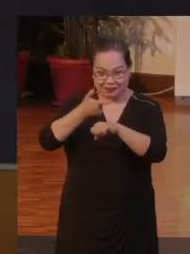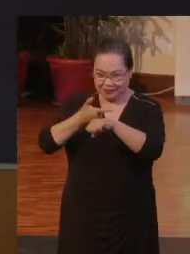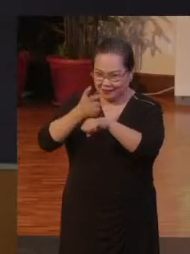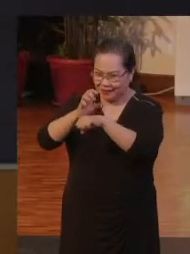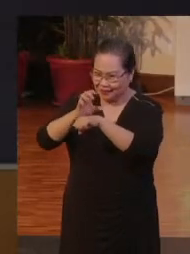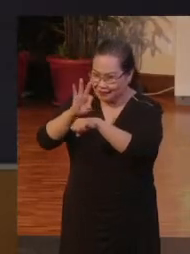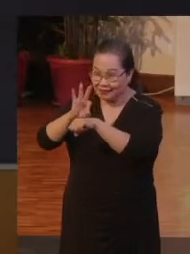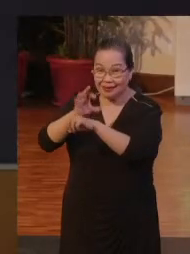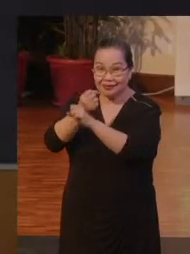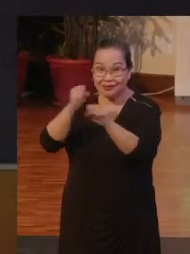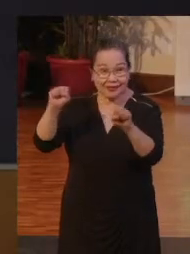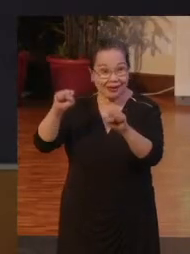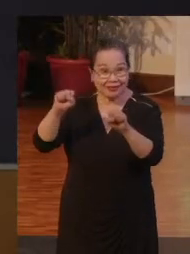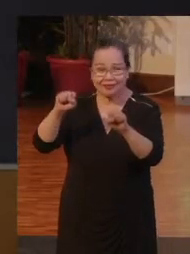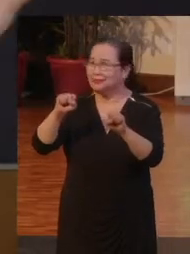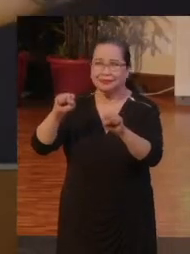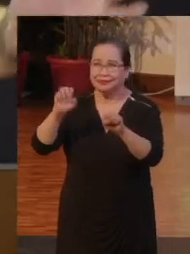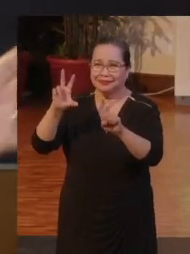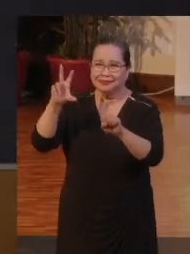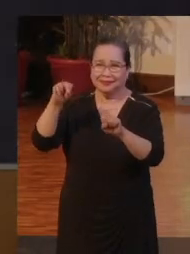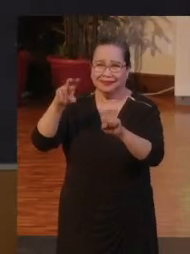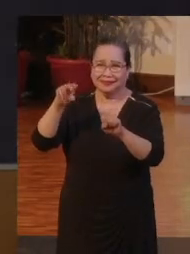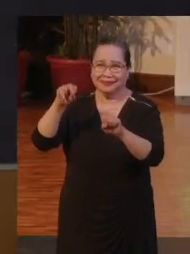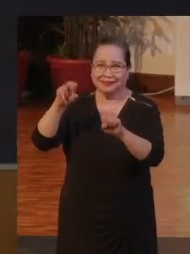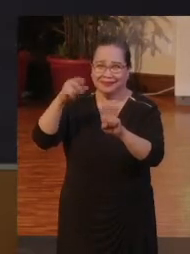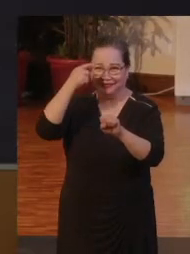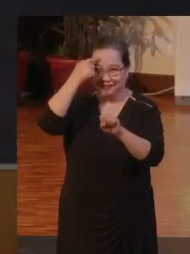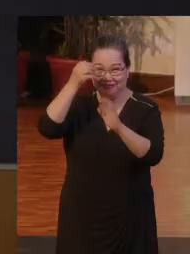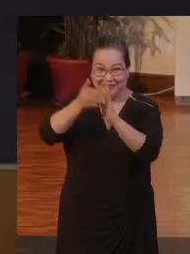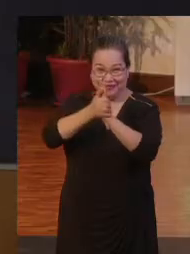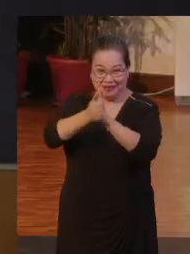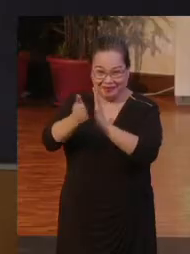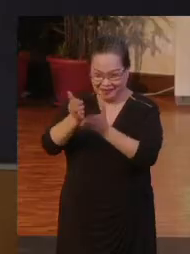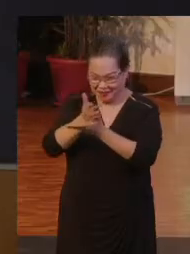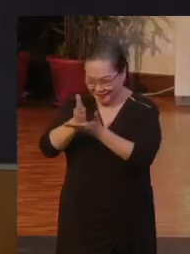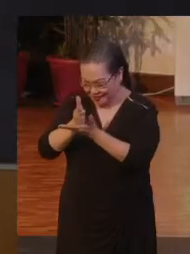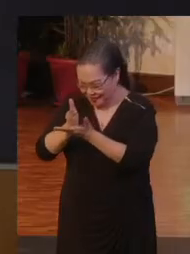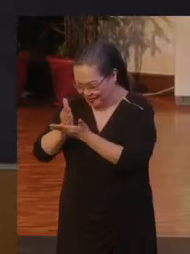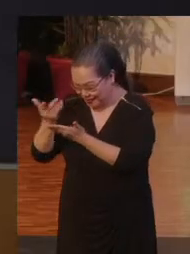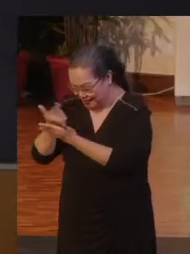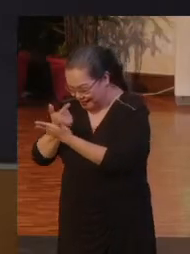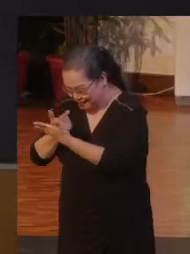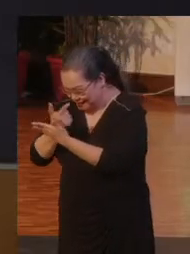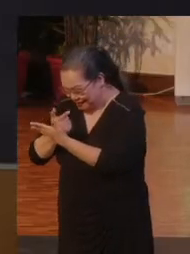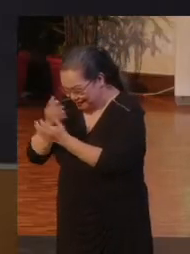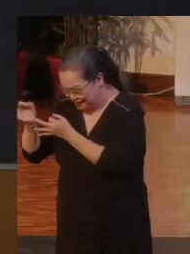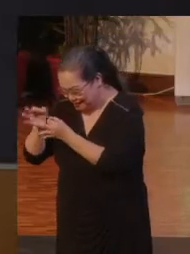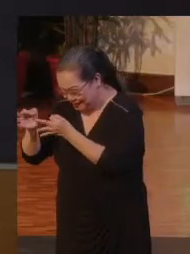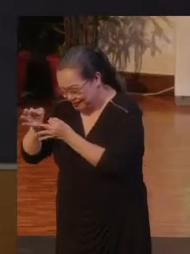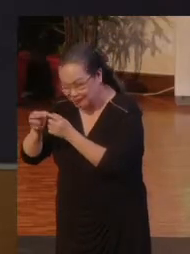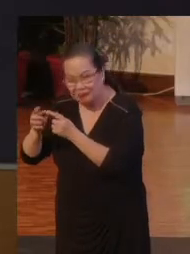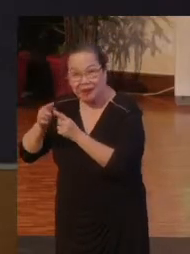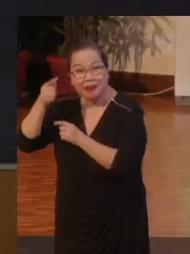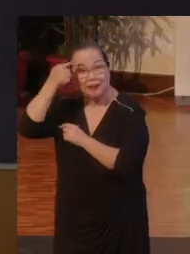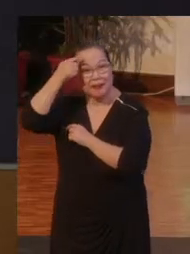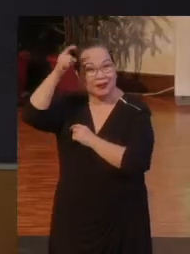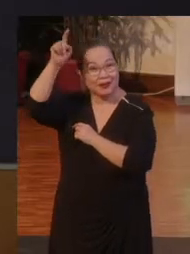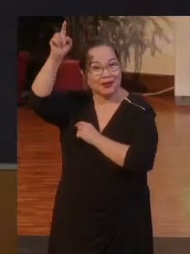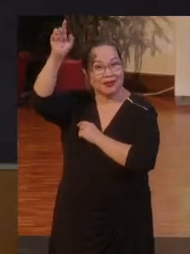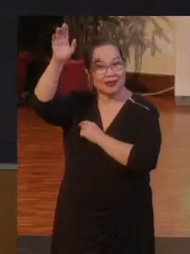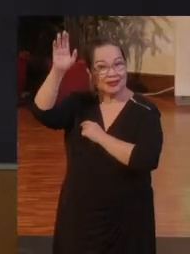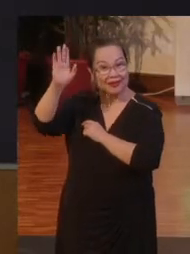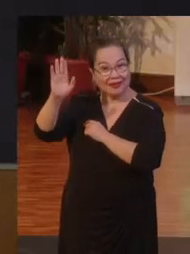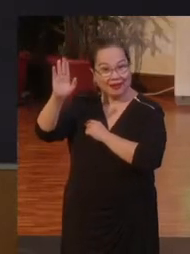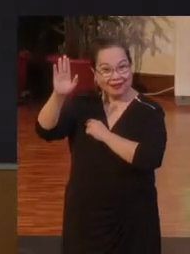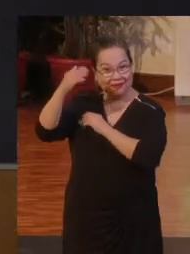siya naligtas. Hindi po dahil sa galing ng nag-share ng gospel sa kanya, kundi dahil sa